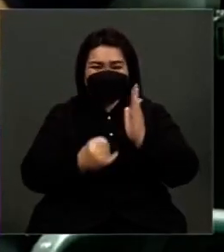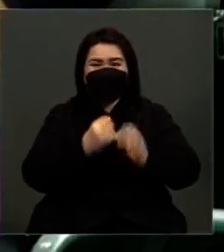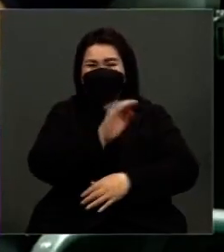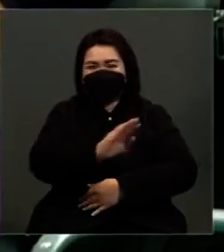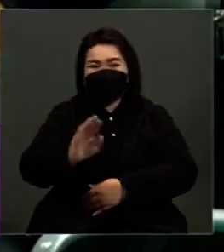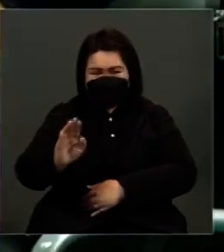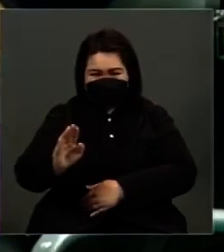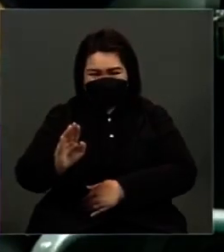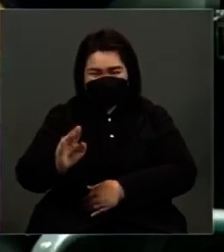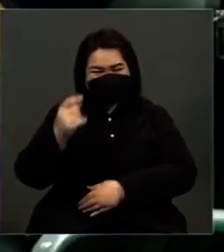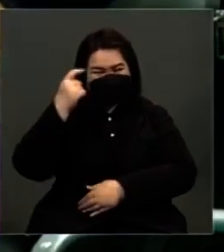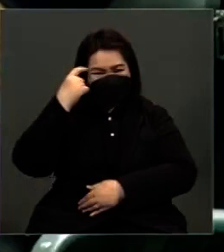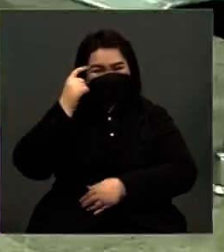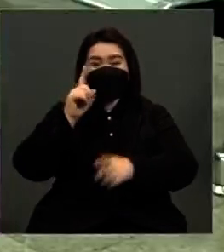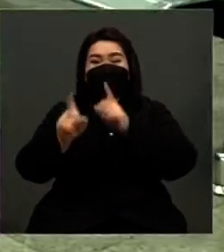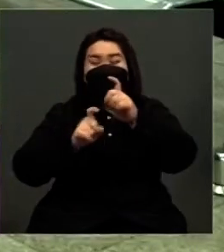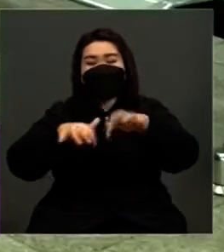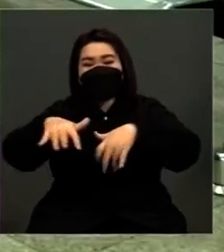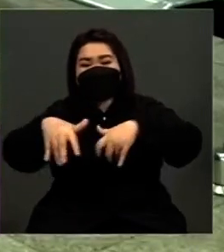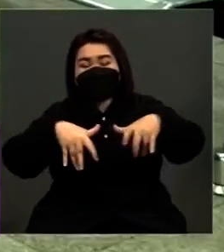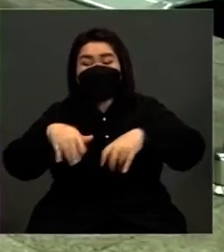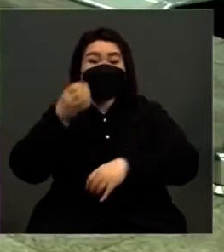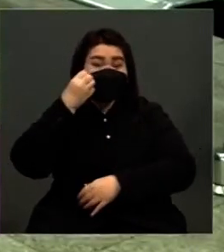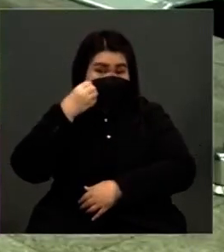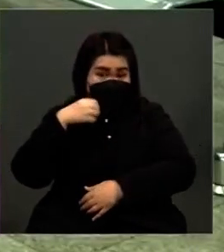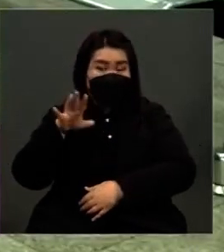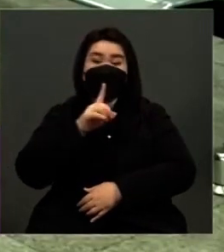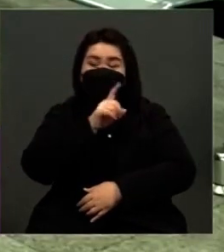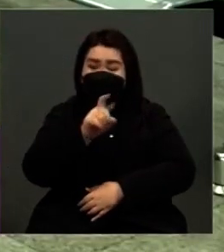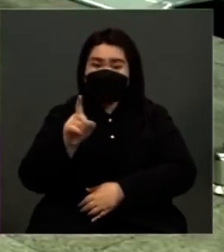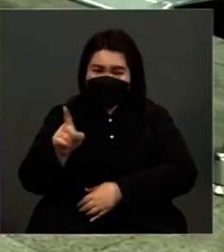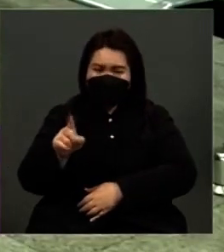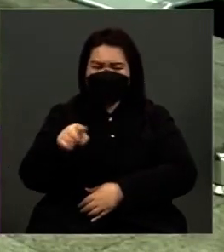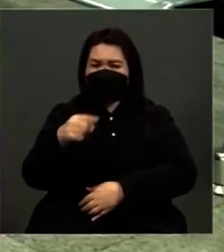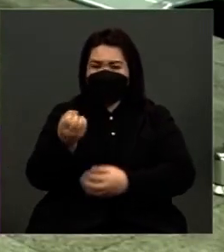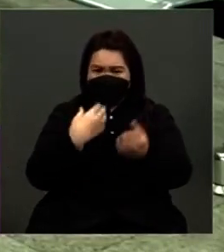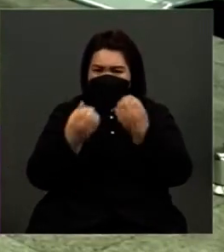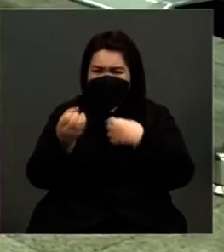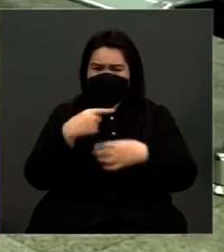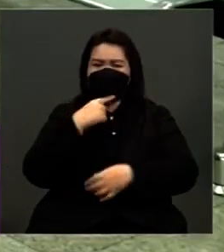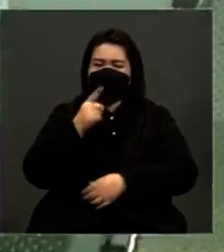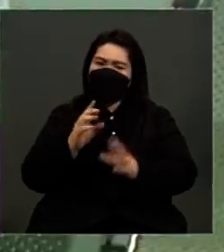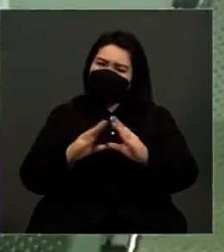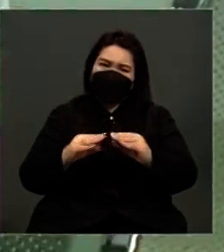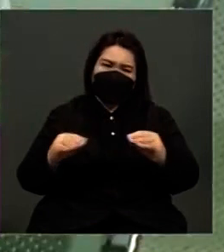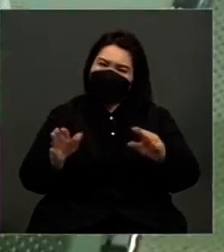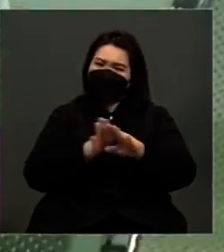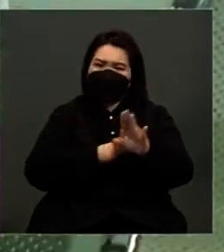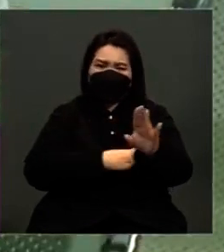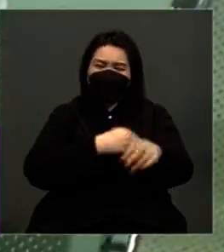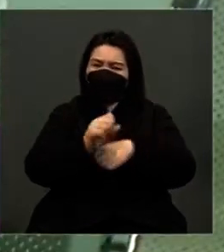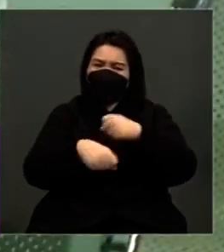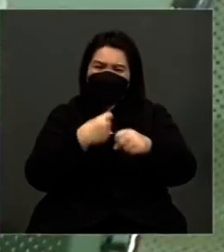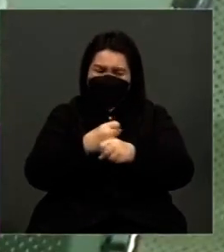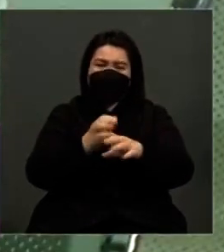ากการสอบถามประชาชนผู้เดินทางกลับภูมิลำเนานะครับต่างบอกเป็นเสียงเดียวกันว่าไม่ได้กลับบ้านเกิดเป็นเวลานานแล้วหลังจากมี